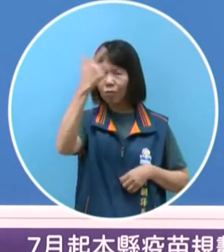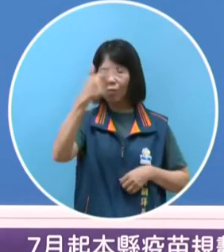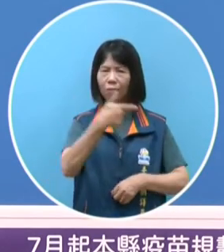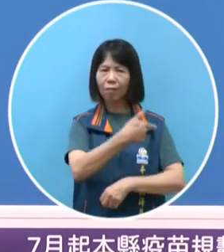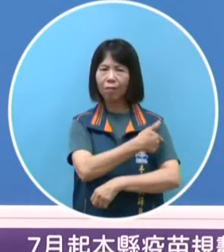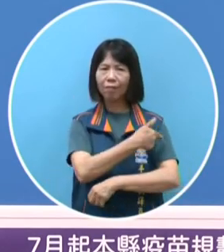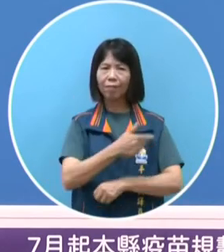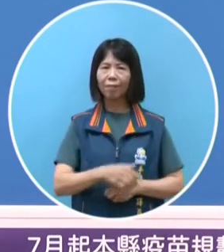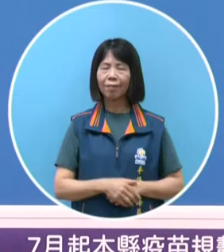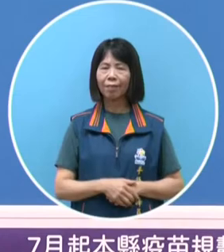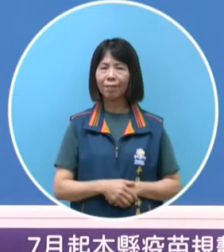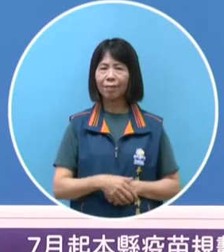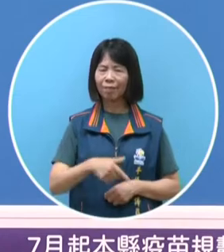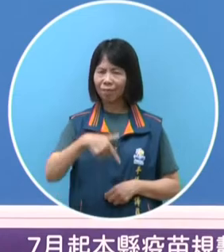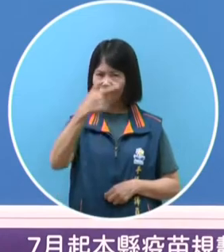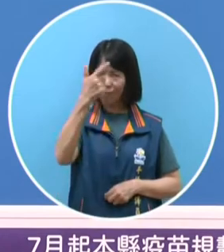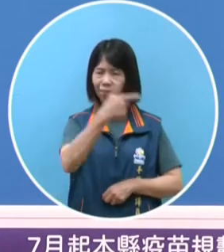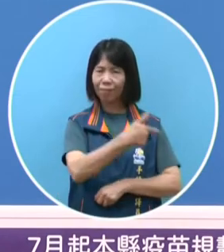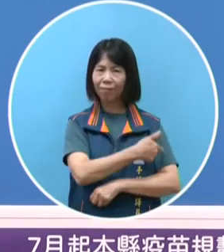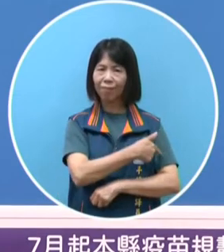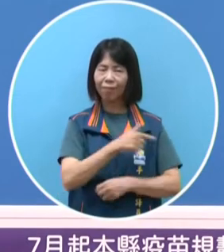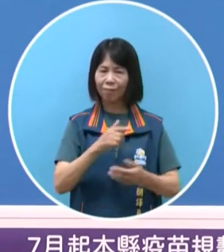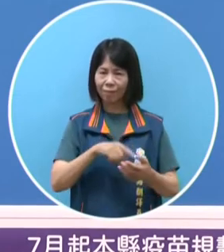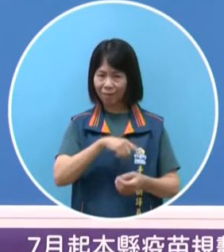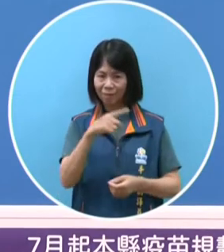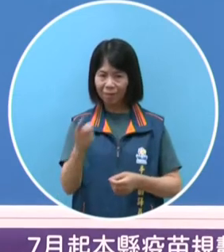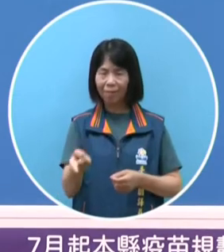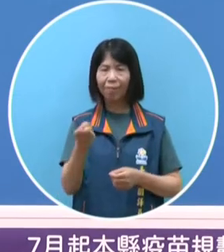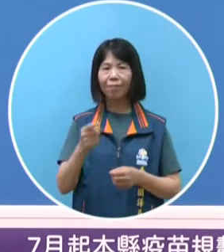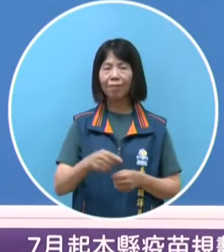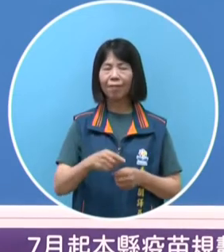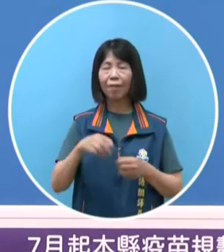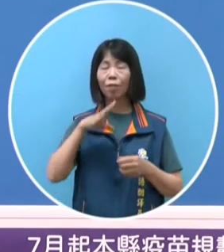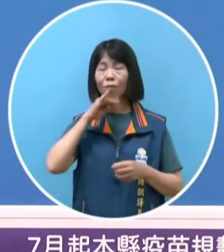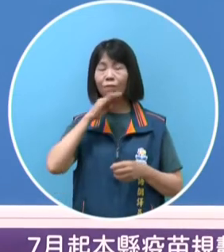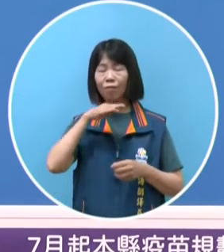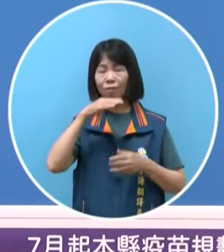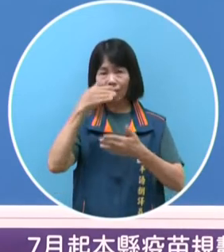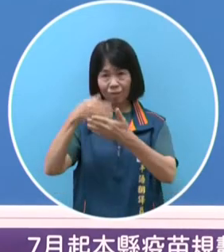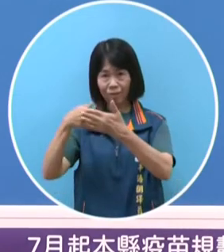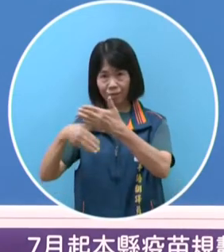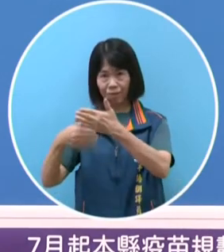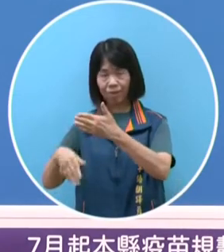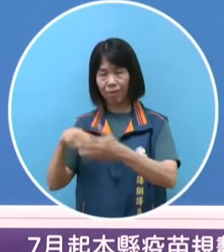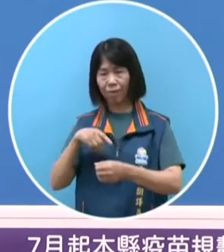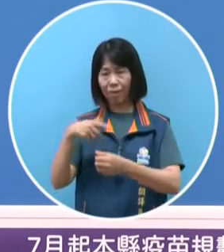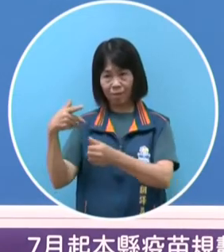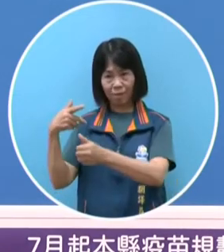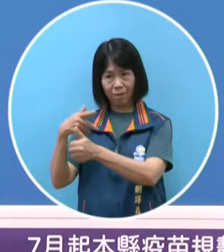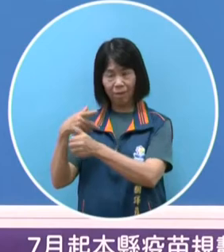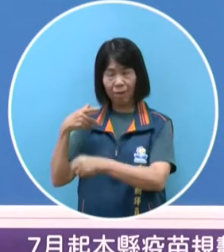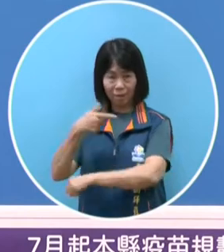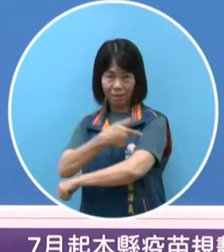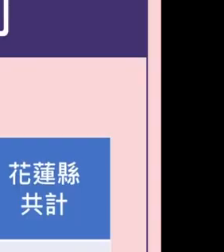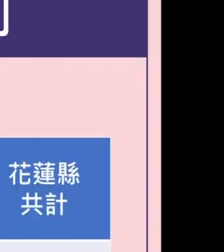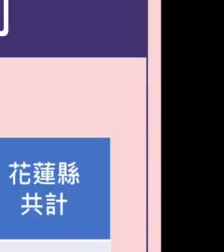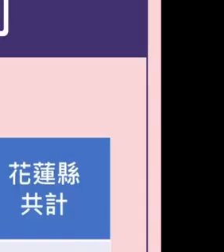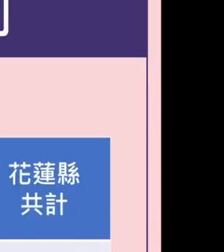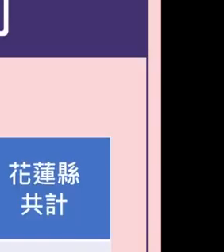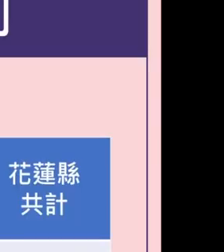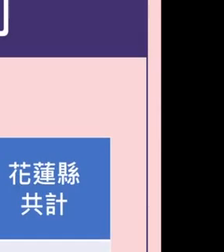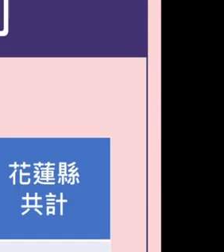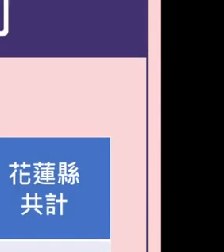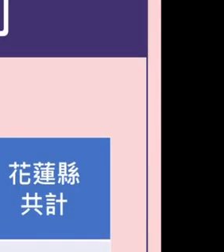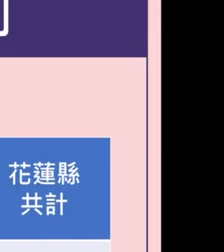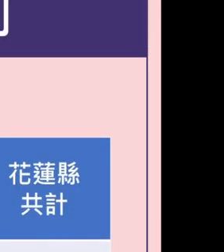接种，赶快来接种之后，我们会陆陆续续往之下的之后的年龄层来开放。 花莲